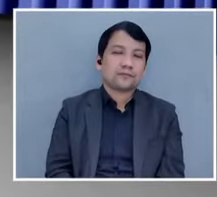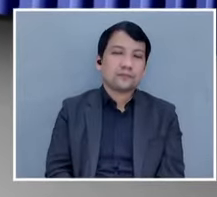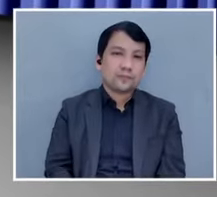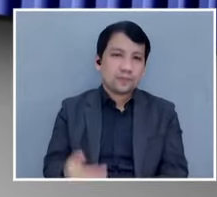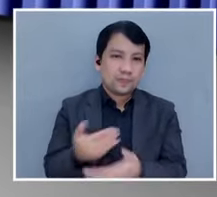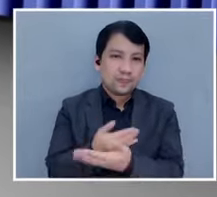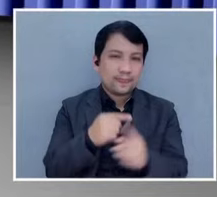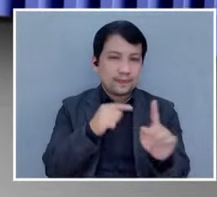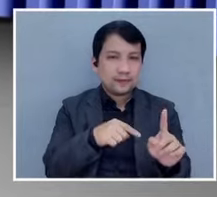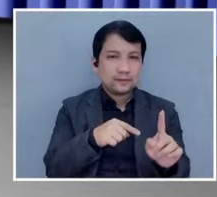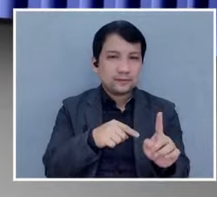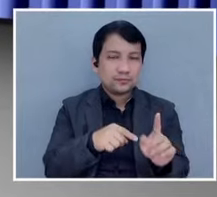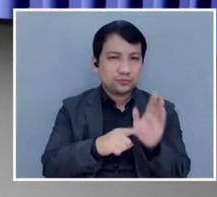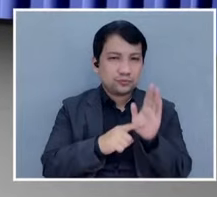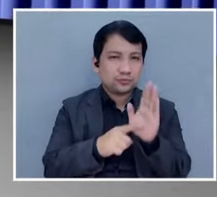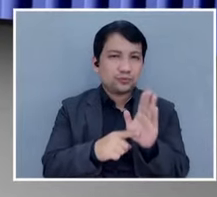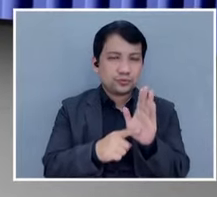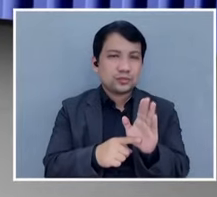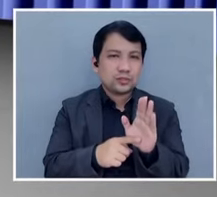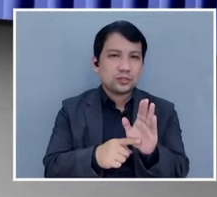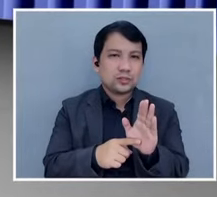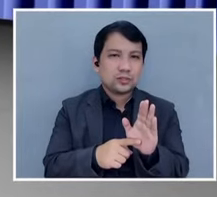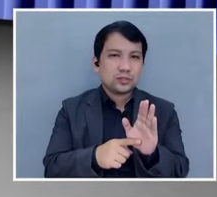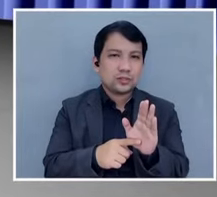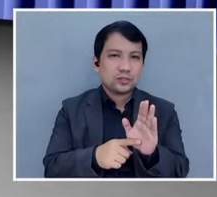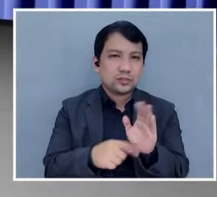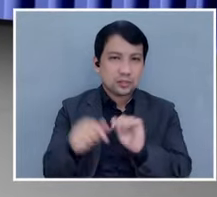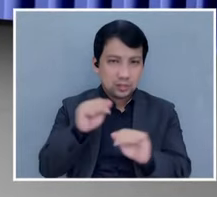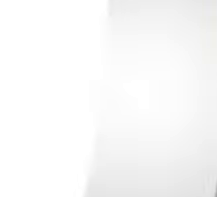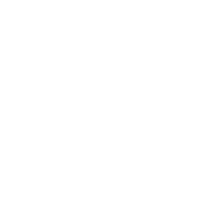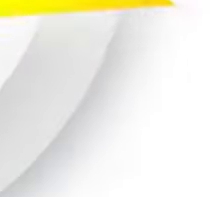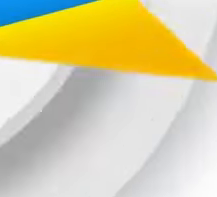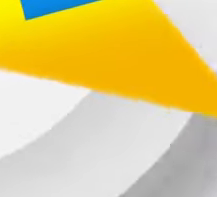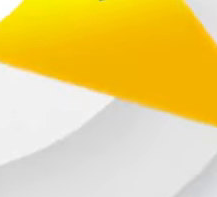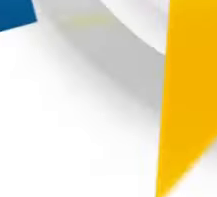hindi nagpatinag sa stunts at sa action scenes.